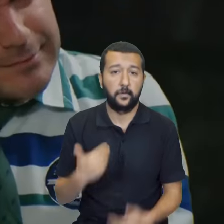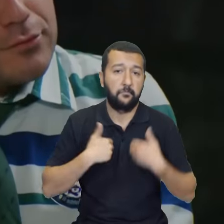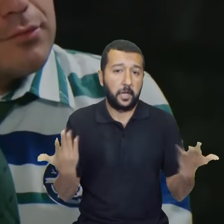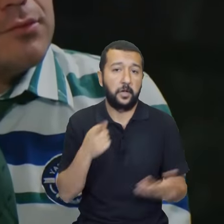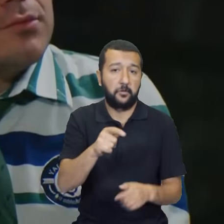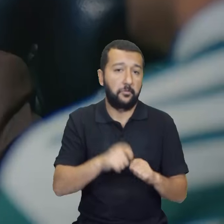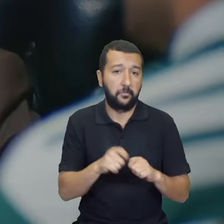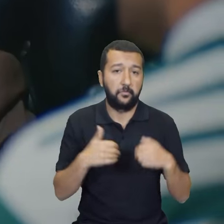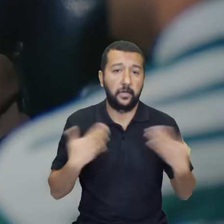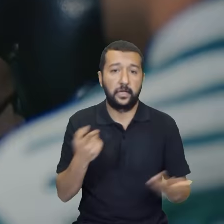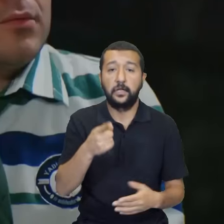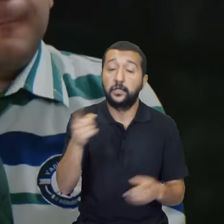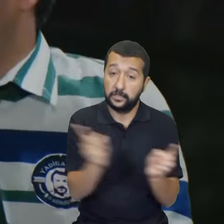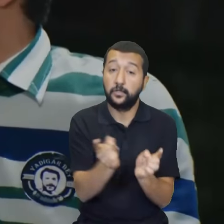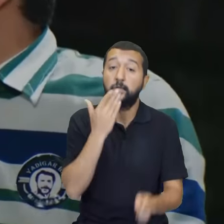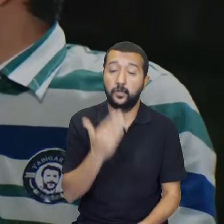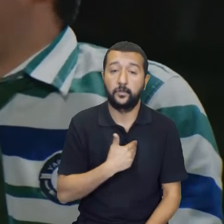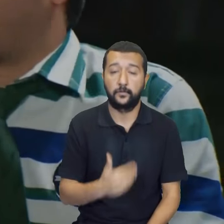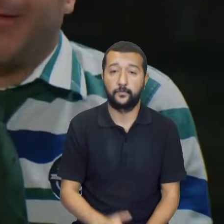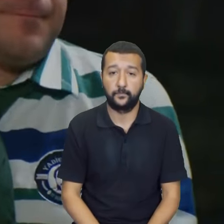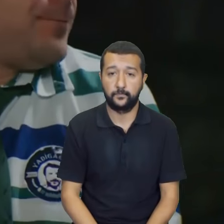Bana ne lan bundan? Sadede gel.